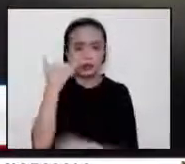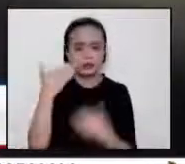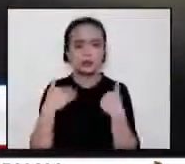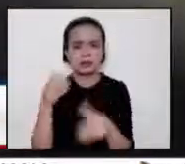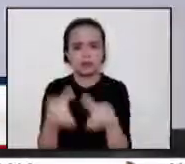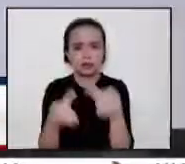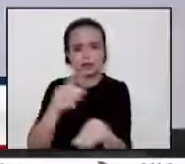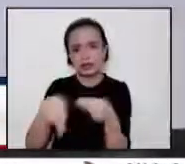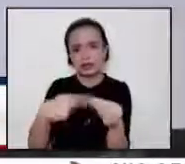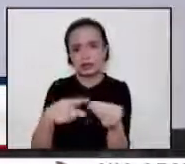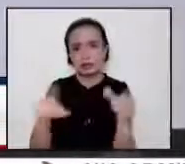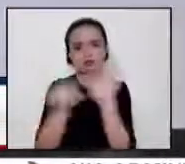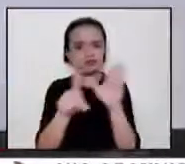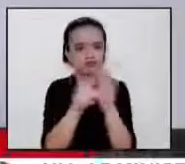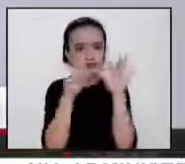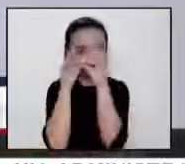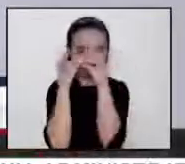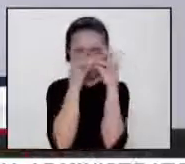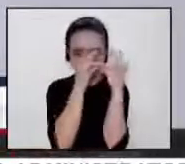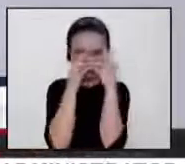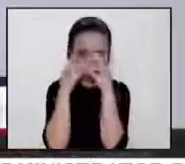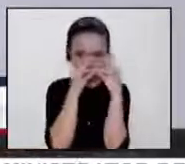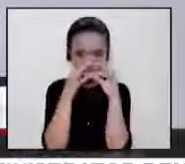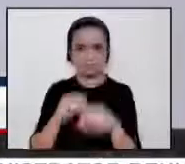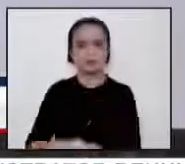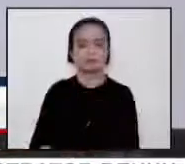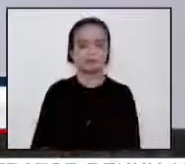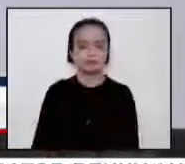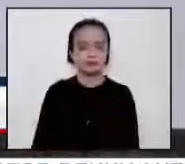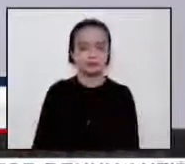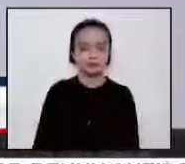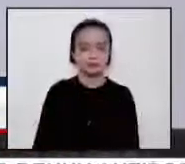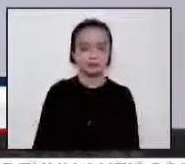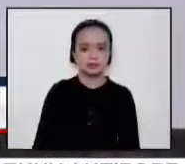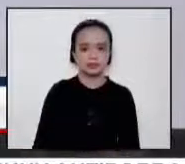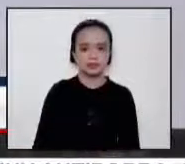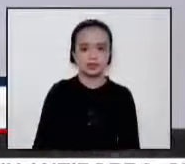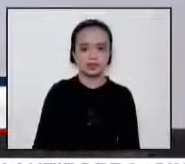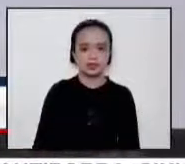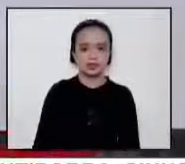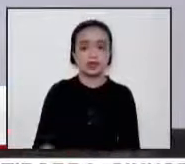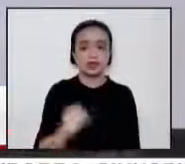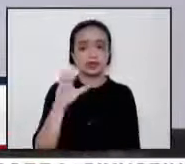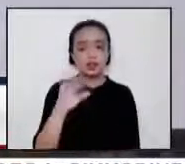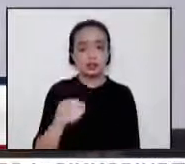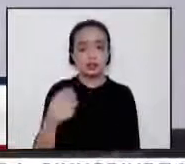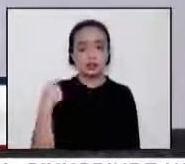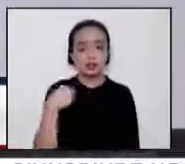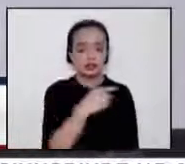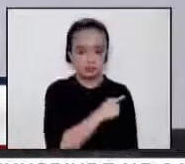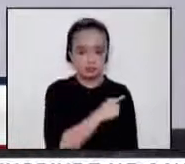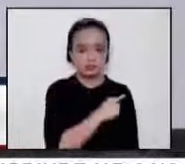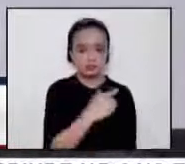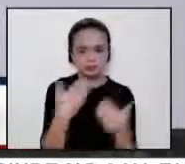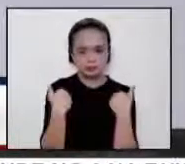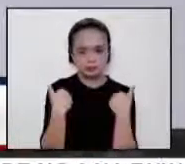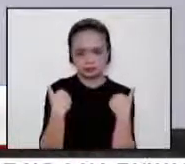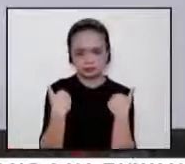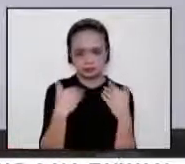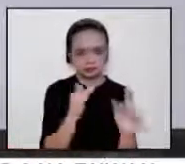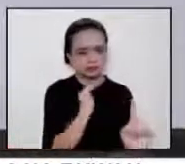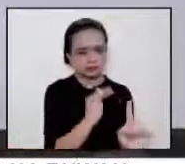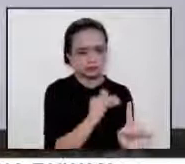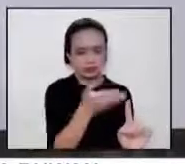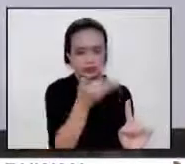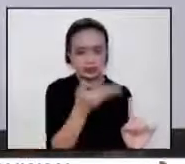illegal na droga. So, meron kaming ipinain na individual para yun ang mag-attract